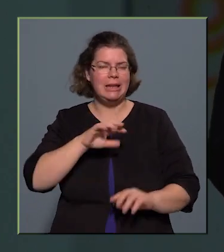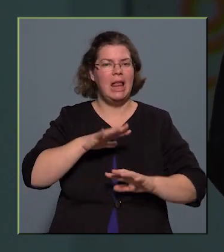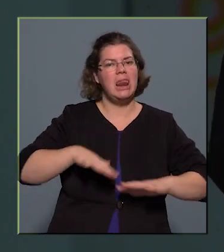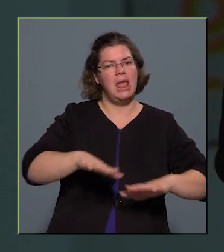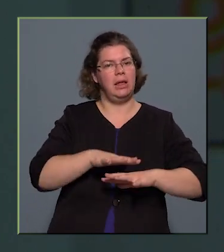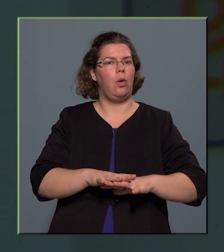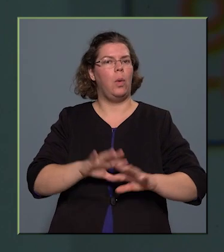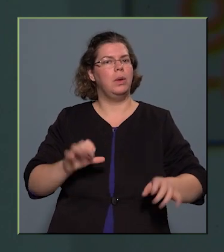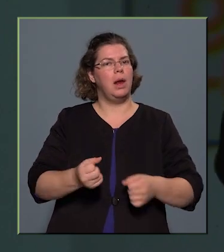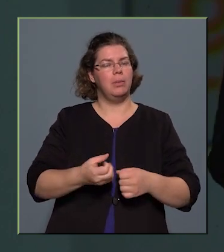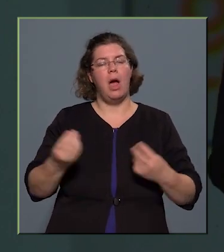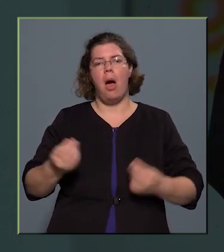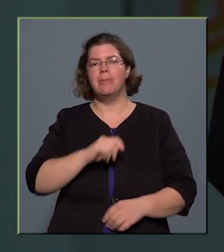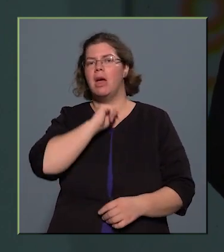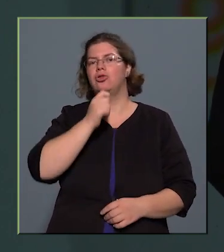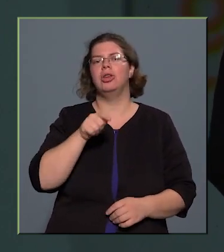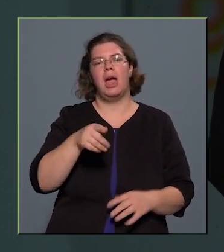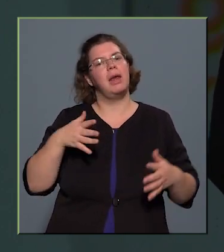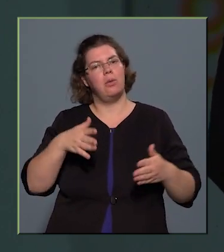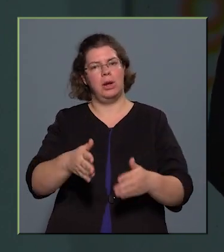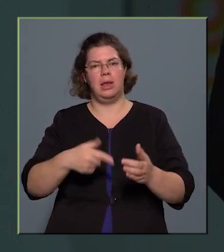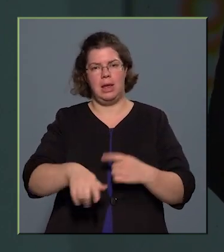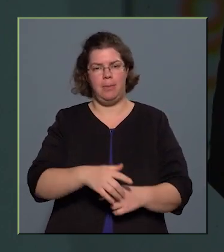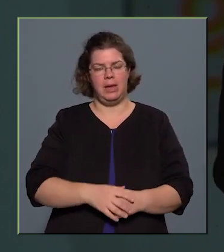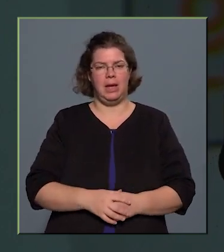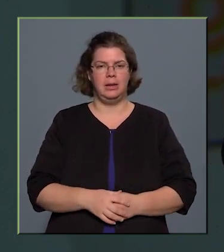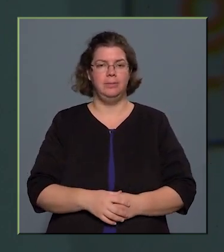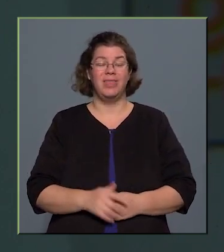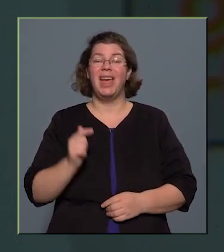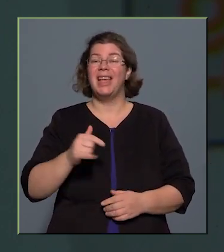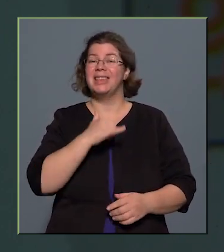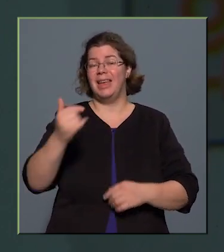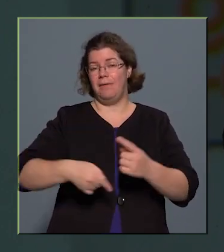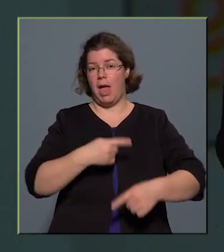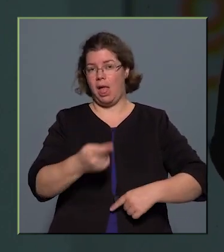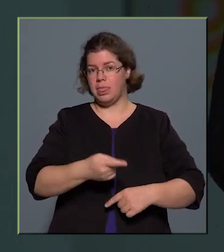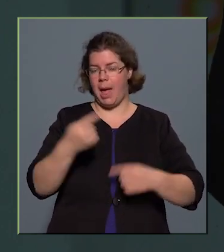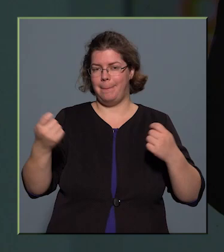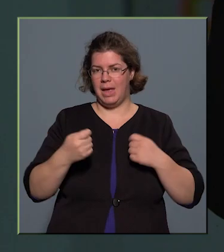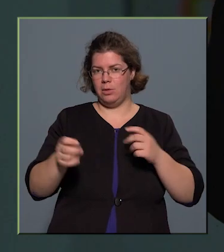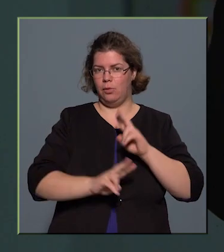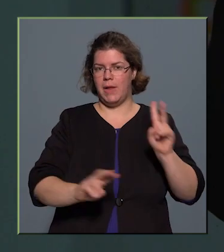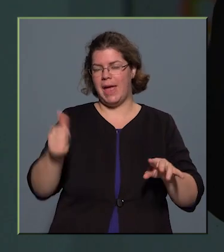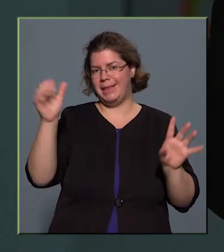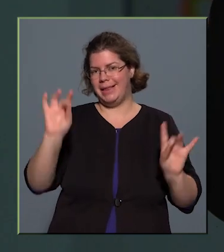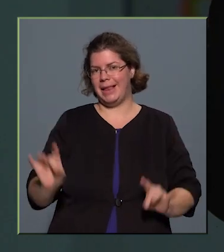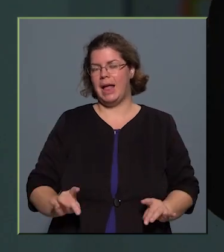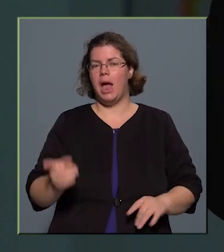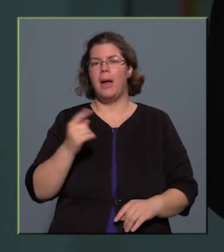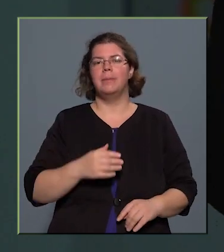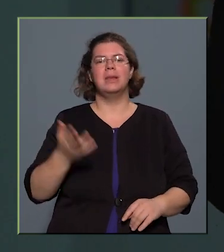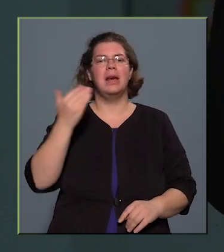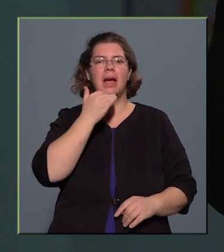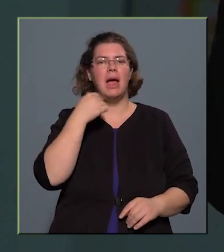teremteni, ami a sikerre orientál minket. Ezt évente mérjük, ugye van egy cég, akit régen E.ON